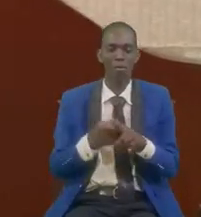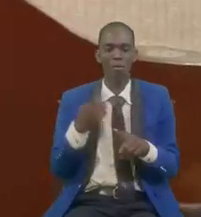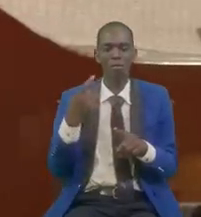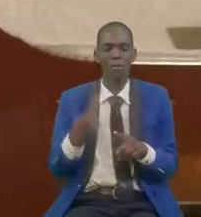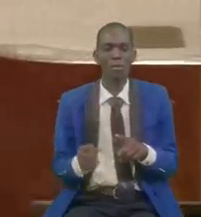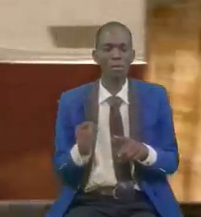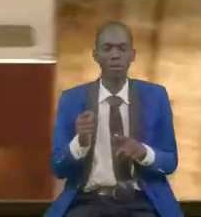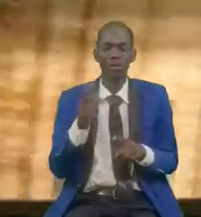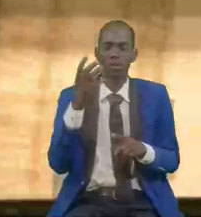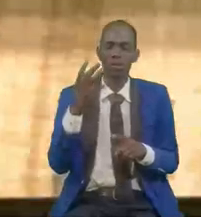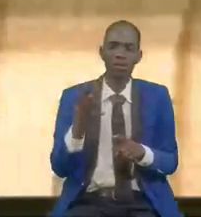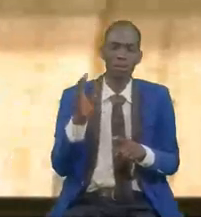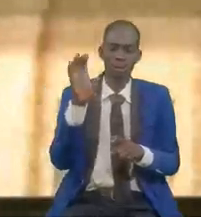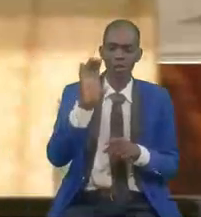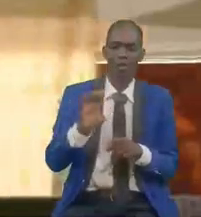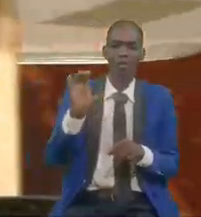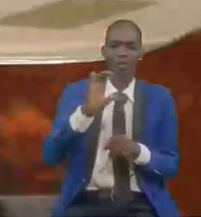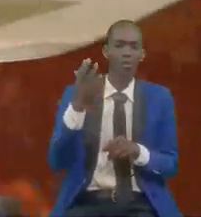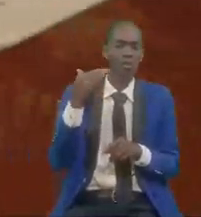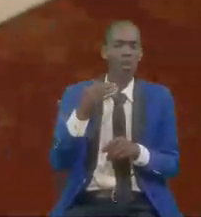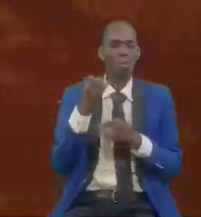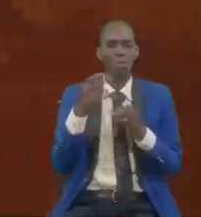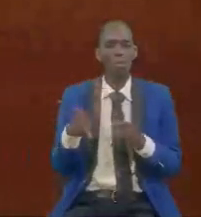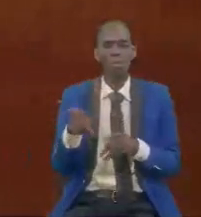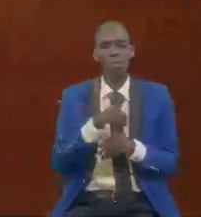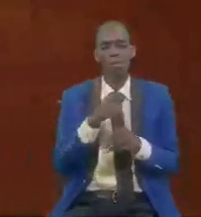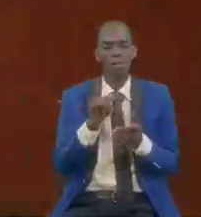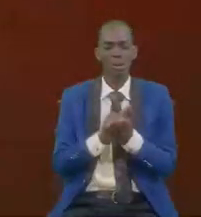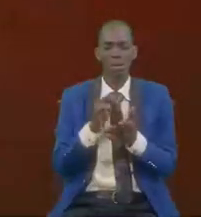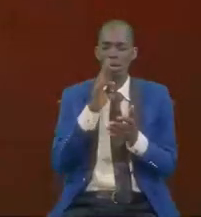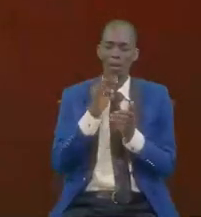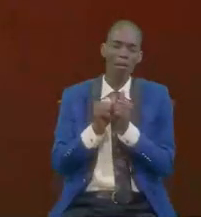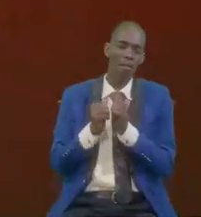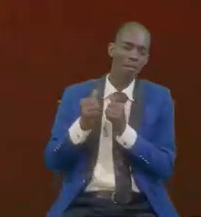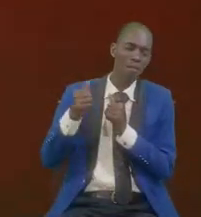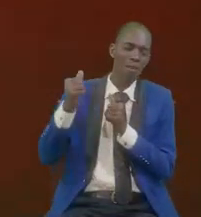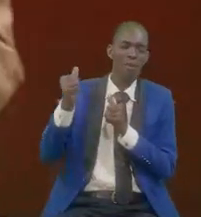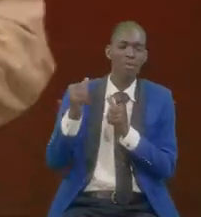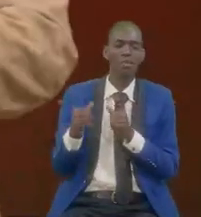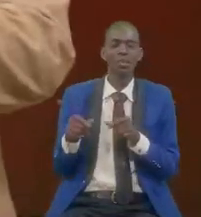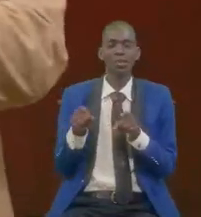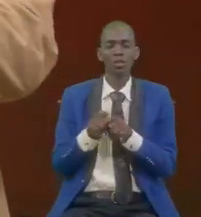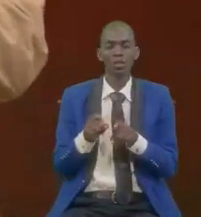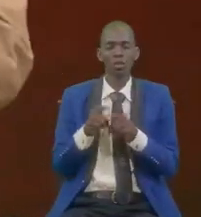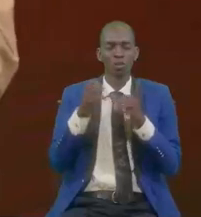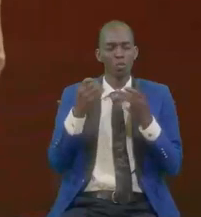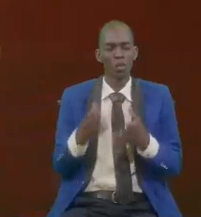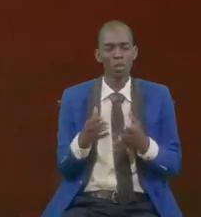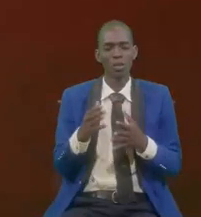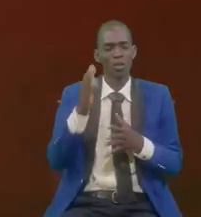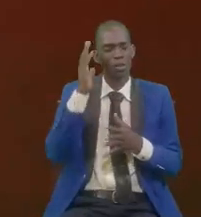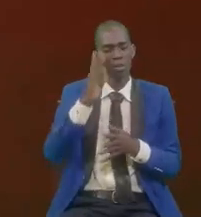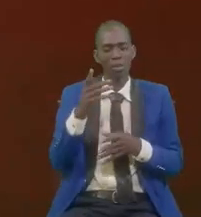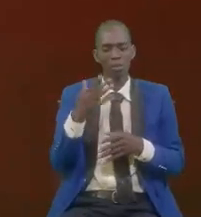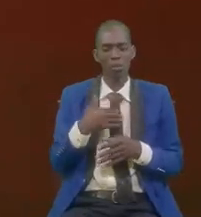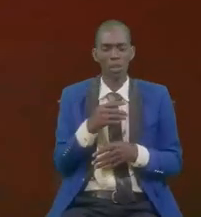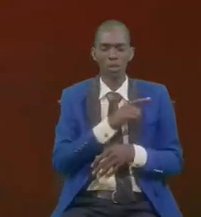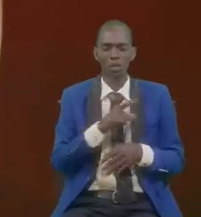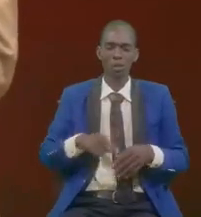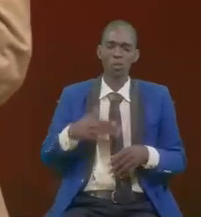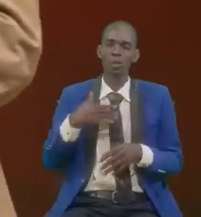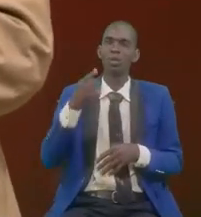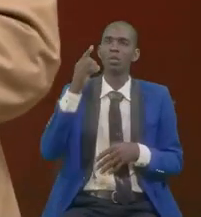premier siècle, et pour tous ceux qui sont au loin, en aussi grand nombre que le Seigneur